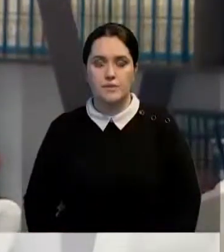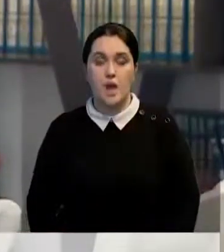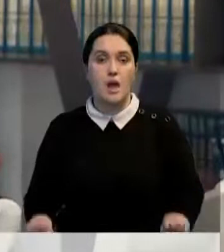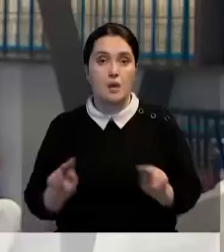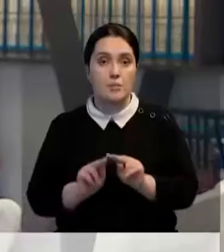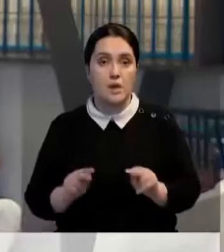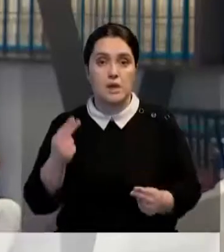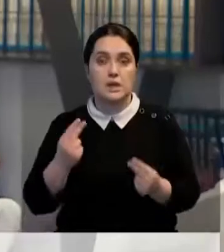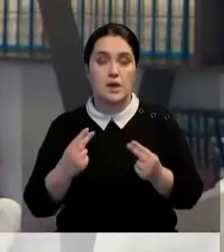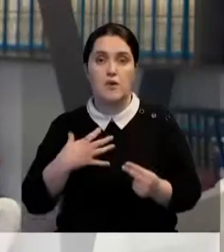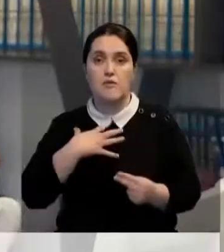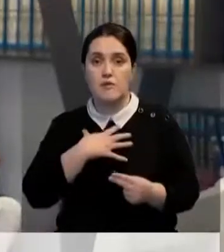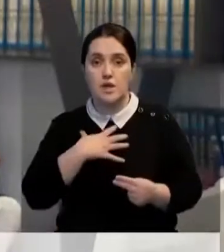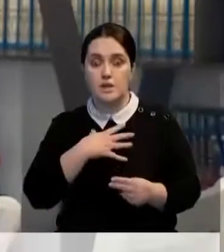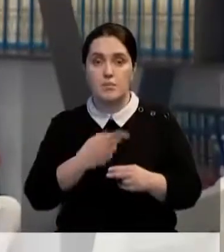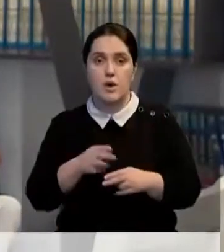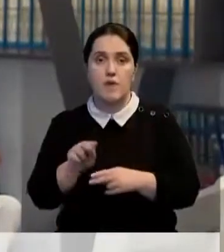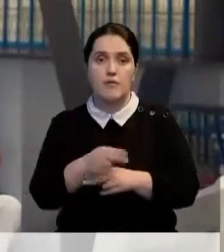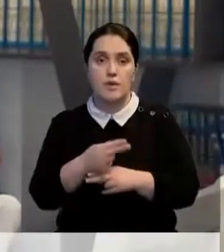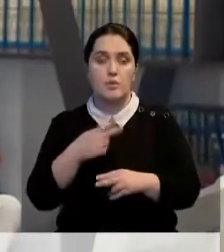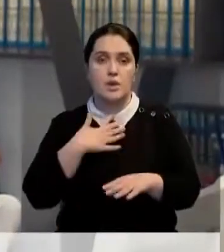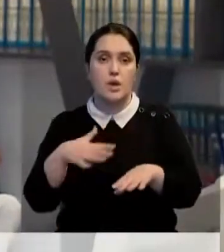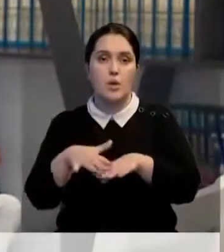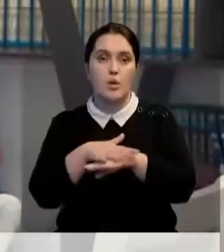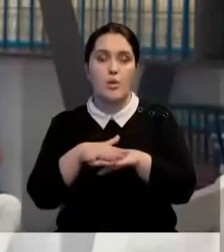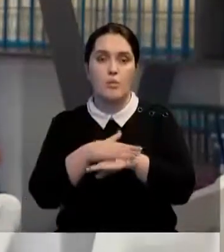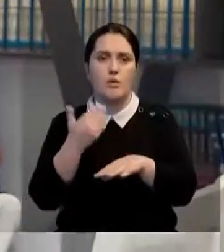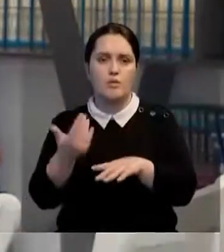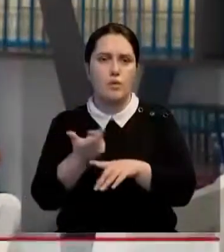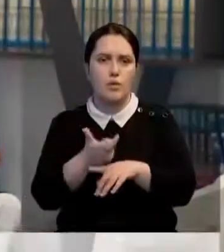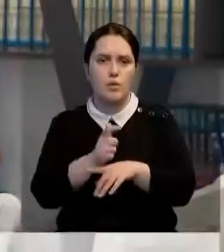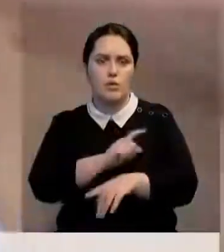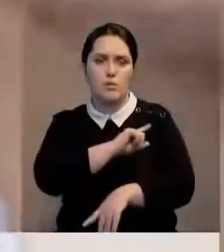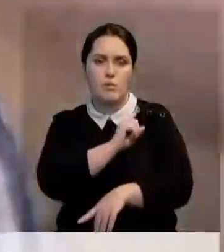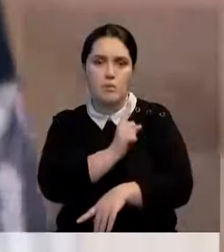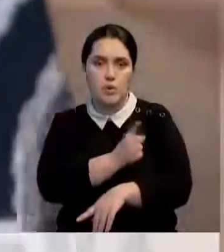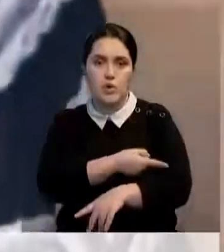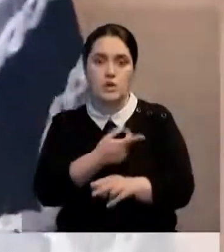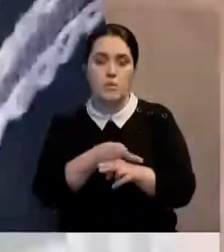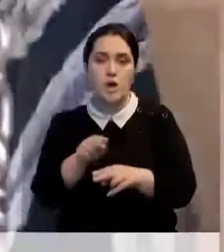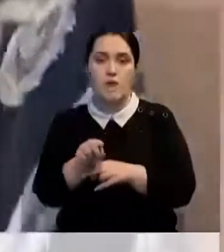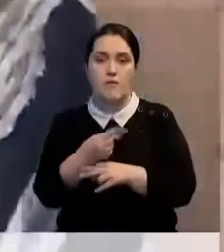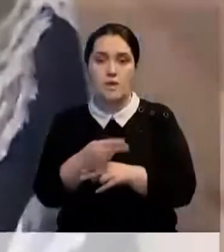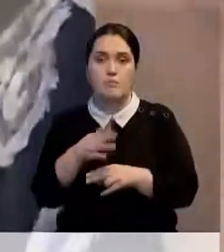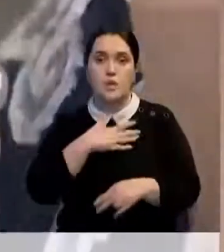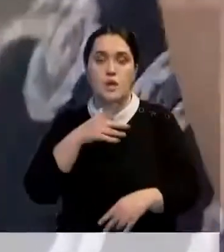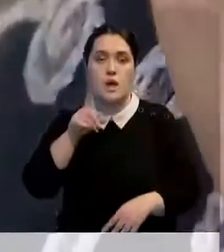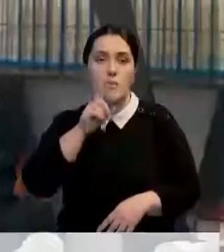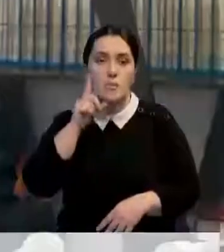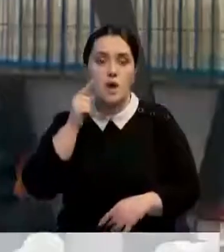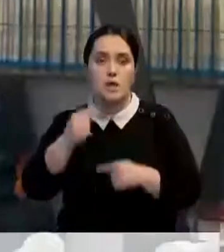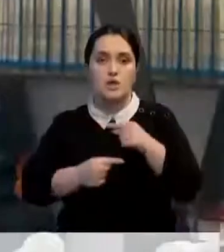Преподаватели играют важную роль в воспитании нашего общества. Вы очень мощная сила, которая воспитывает нашу молодежь